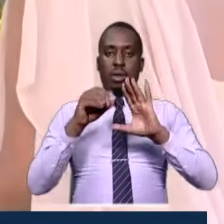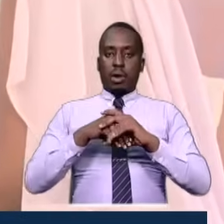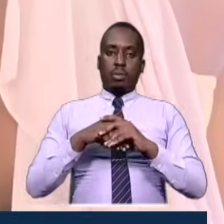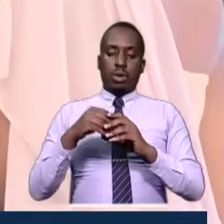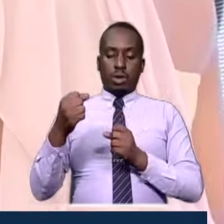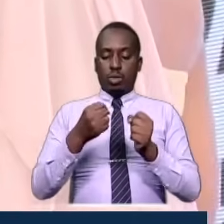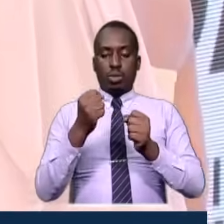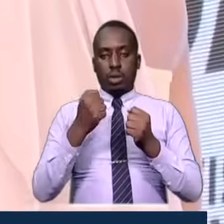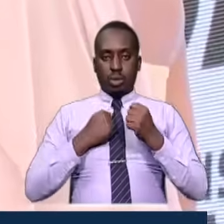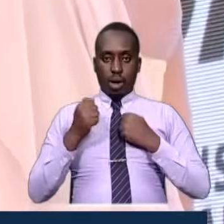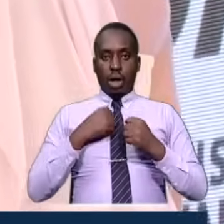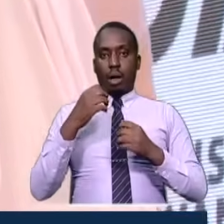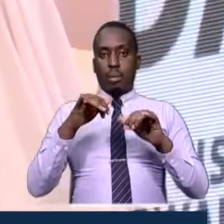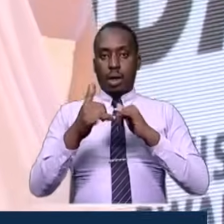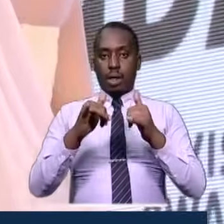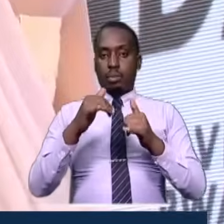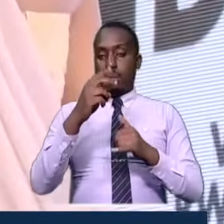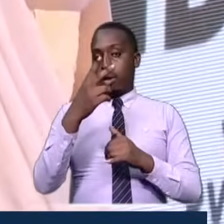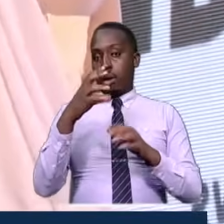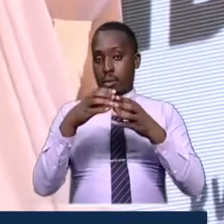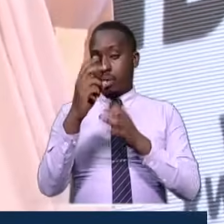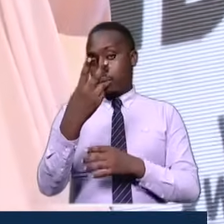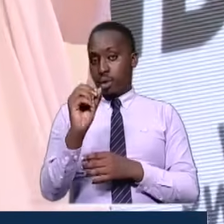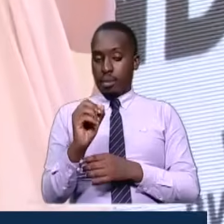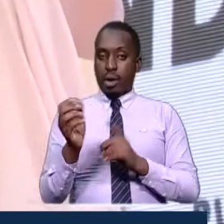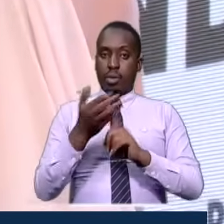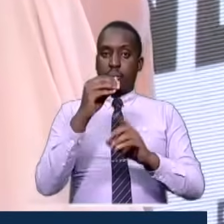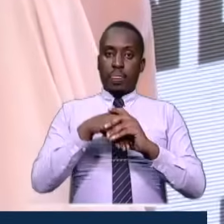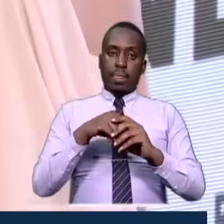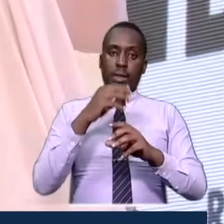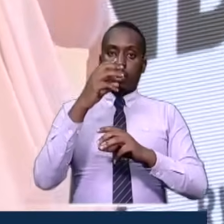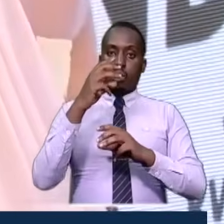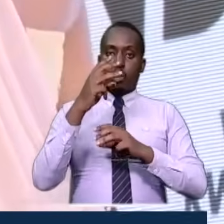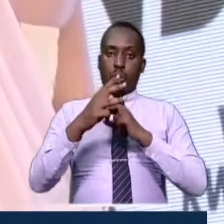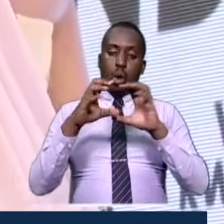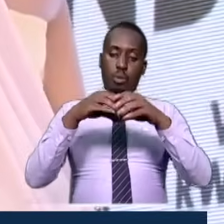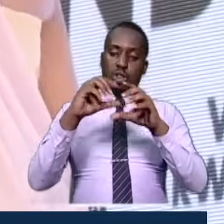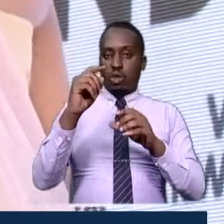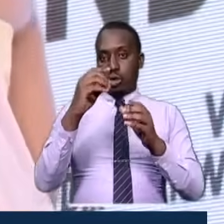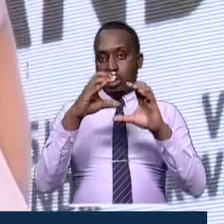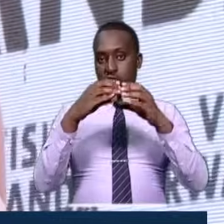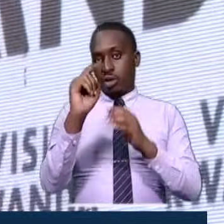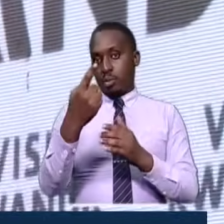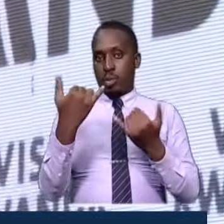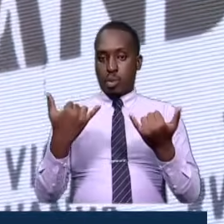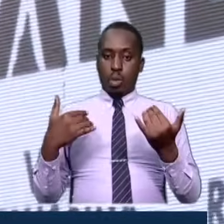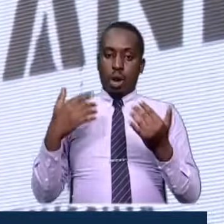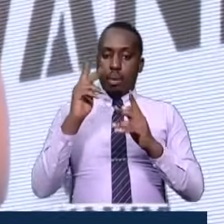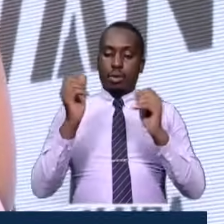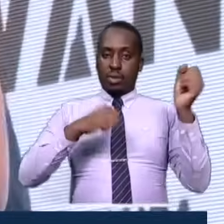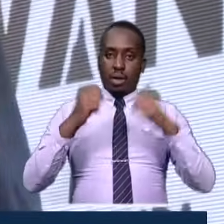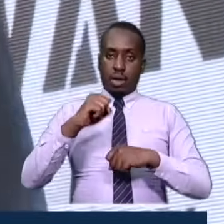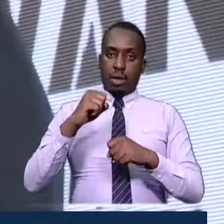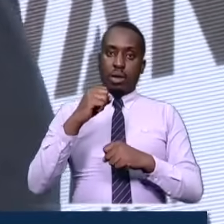amakipe 20 azitabira hagomba kubonekamo byanze bikunze amakipe ya Lotto cyangwa se mu kicyo cya mbere bitewe nuko kugeza ubu u Rwanda ruzakira championnat